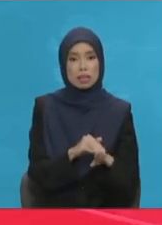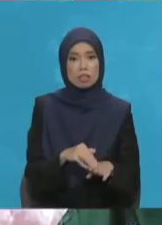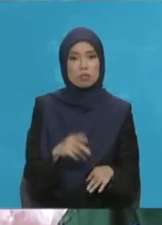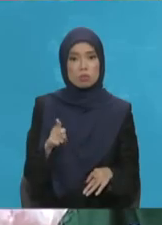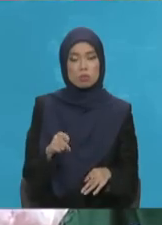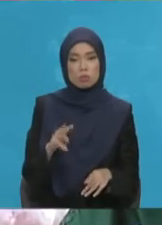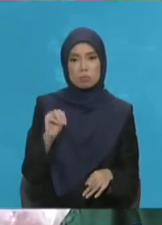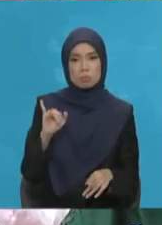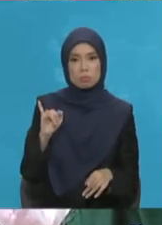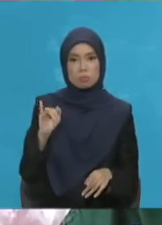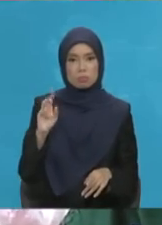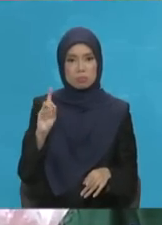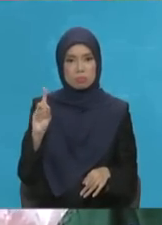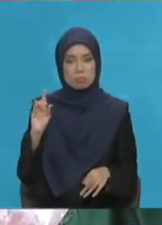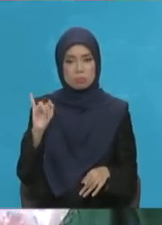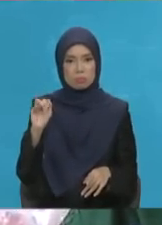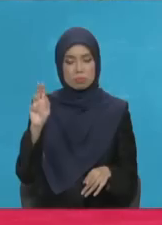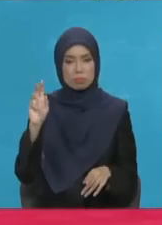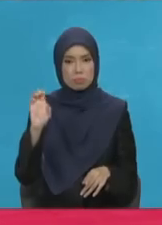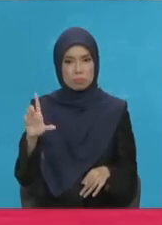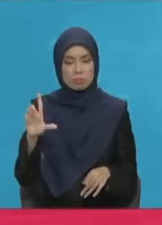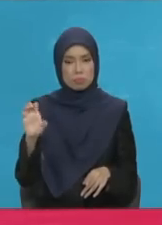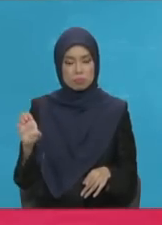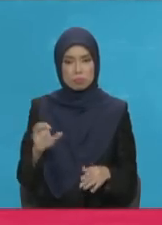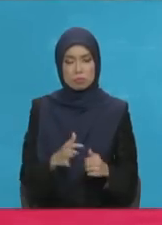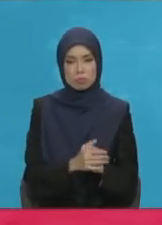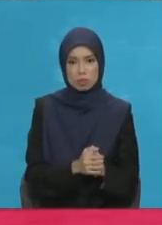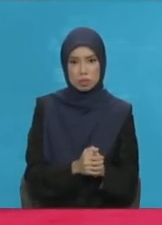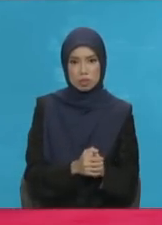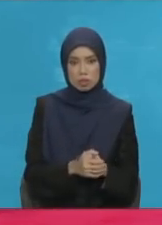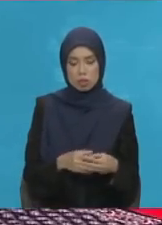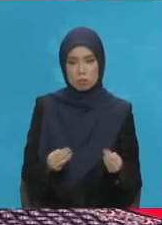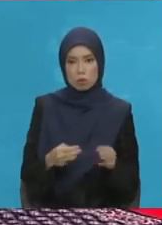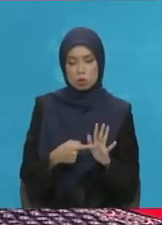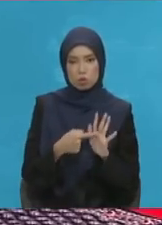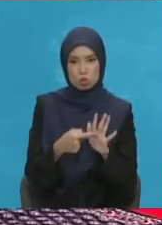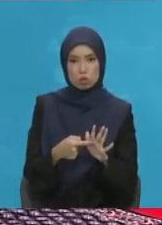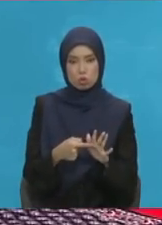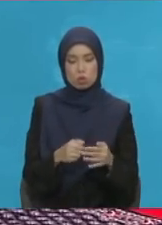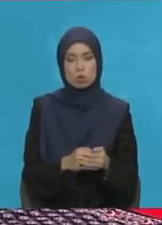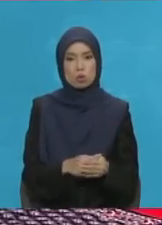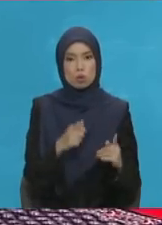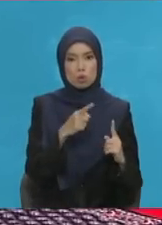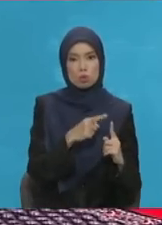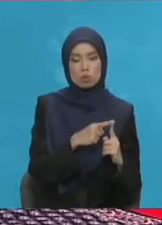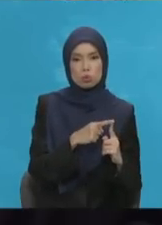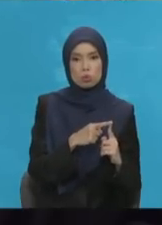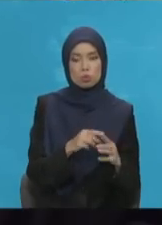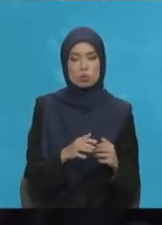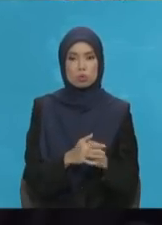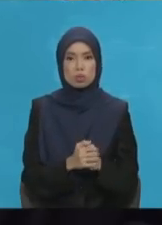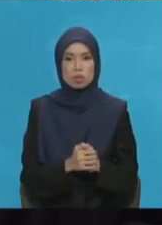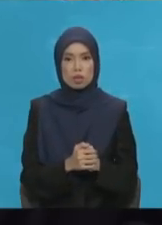pihen mantribini untuk disaksikan kepala majelis Pangeran 4 dari pihak pengantin di raja perempuan